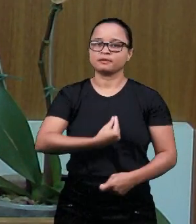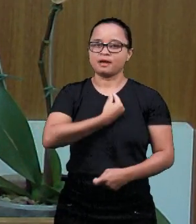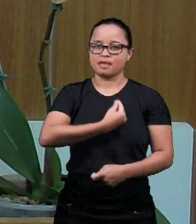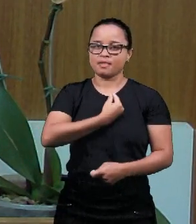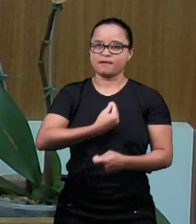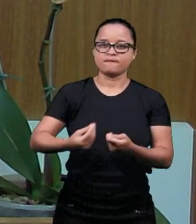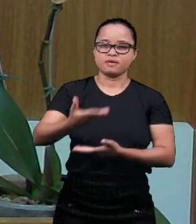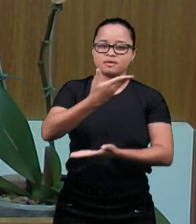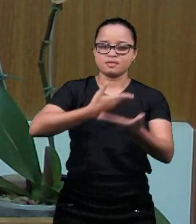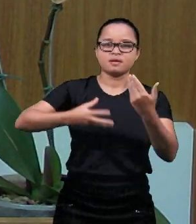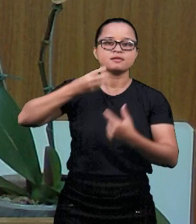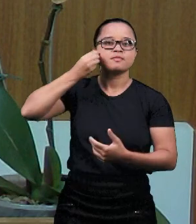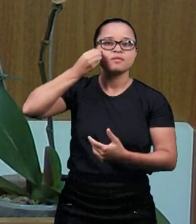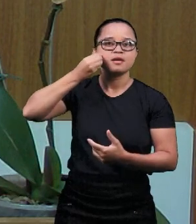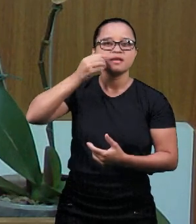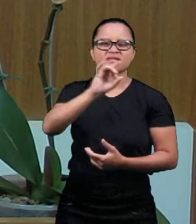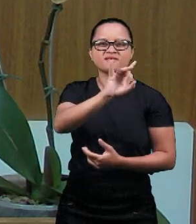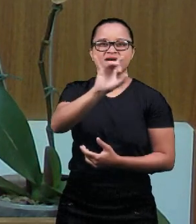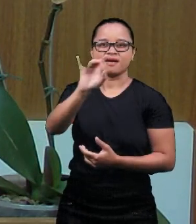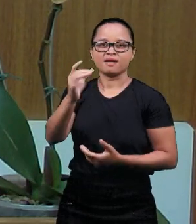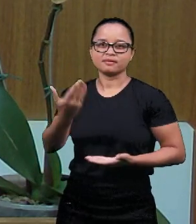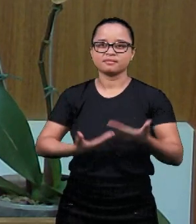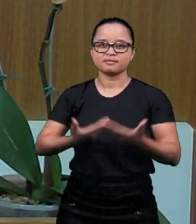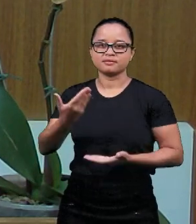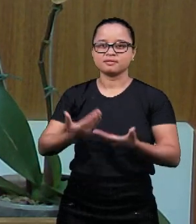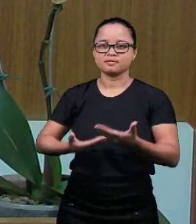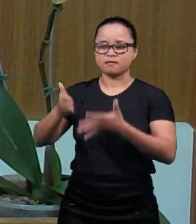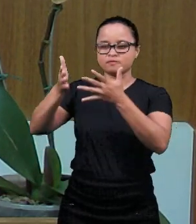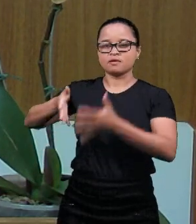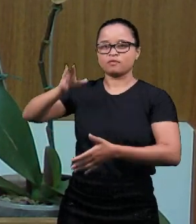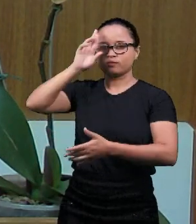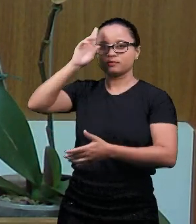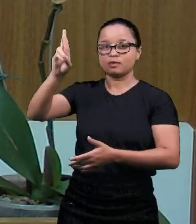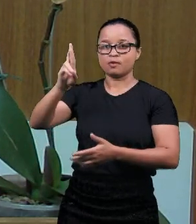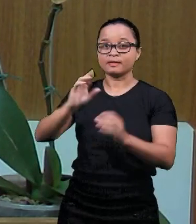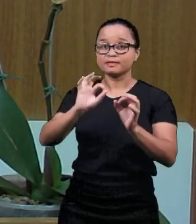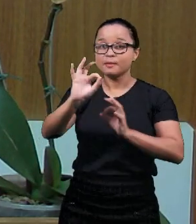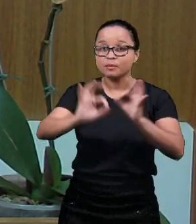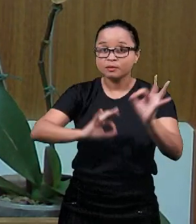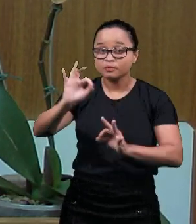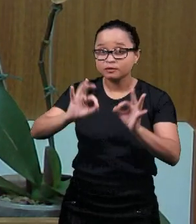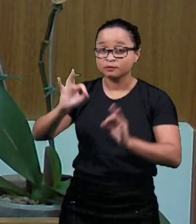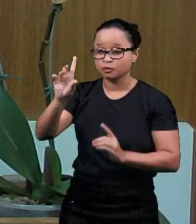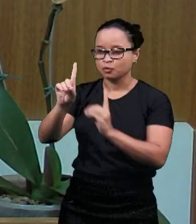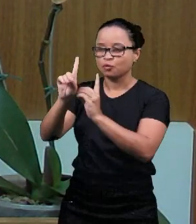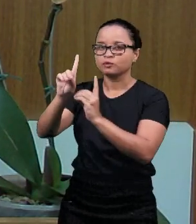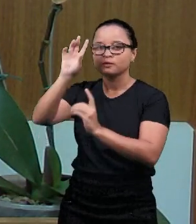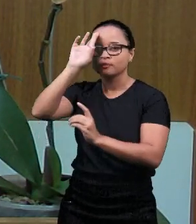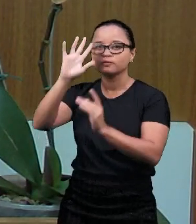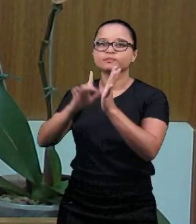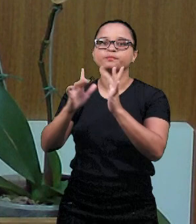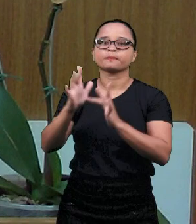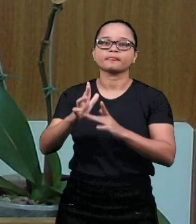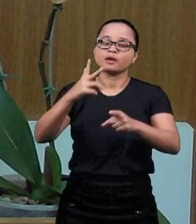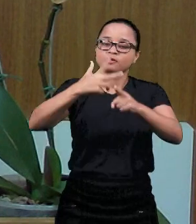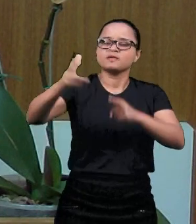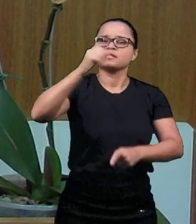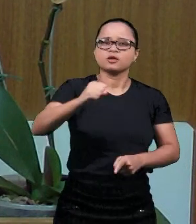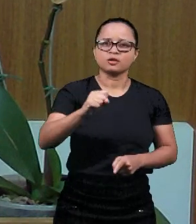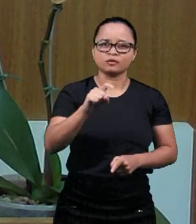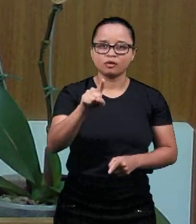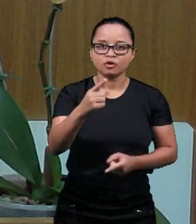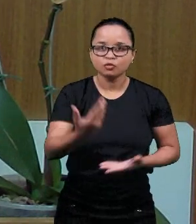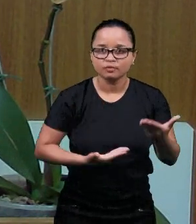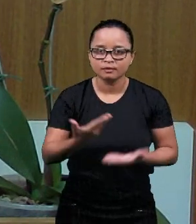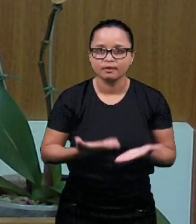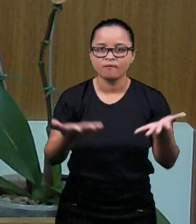leur préparant pour la rencontre avec le Seigneur Jésus. Ils ont vaincu. L'Église, en ce moment, elle va vaincre que par le sang. C'est pour cela la